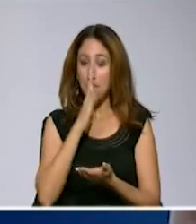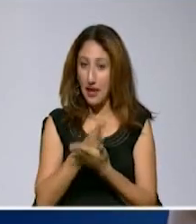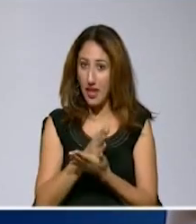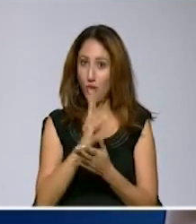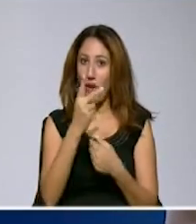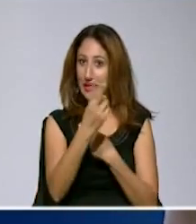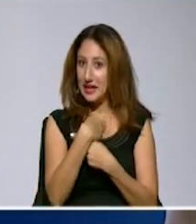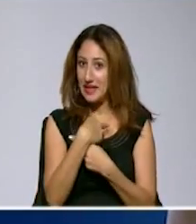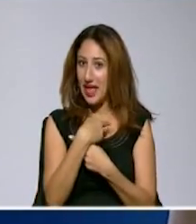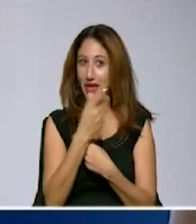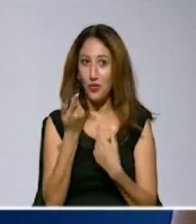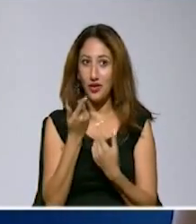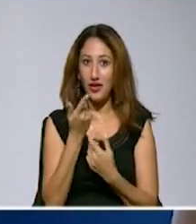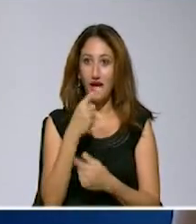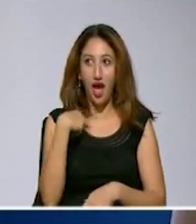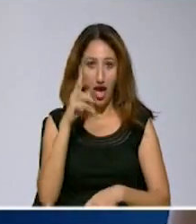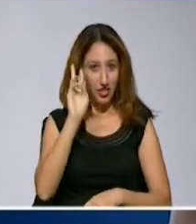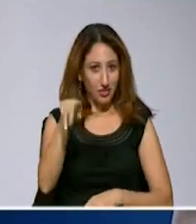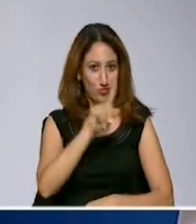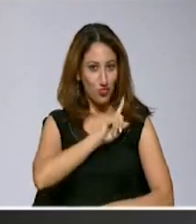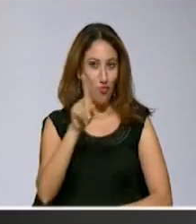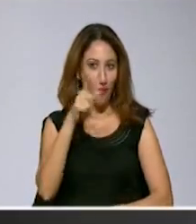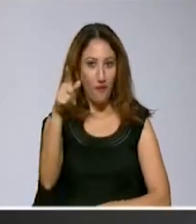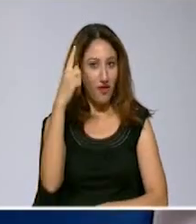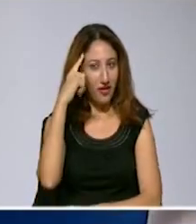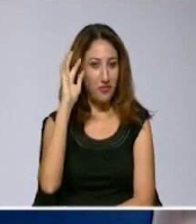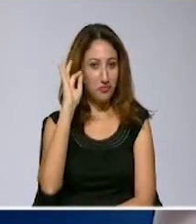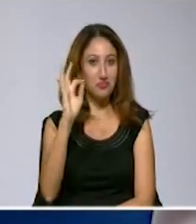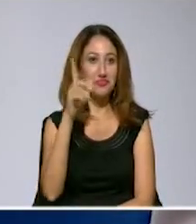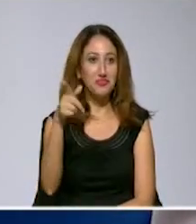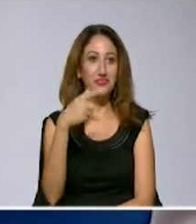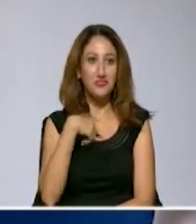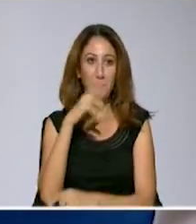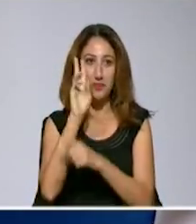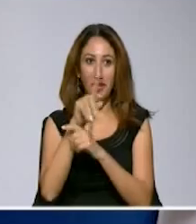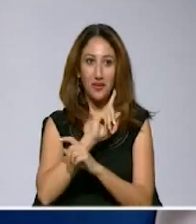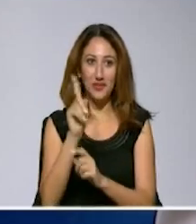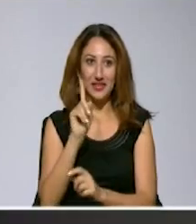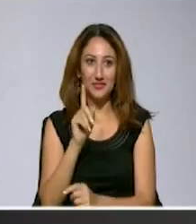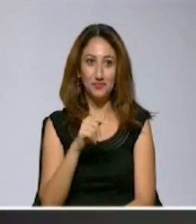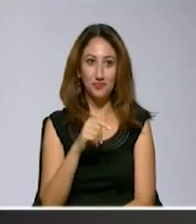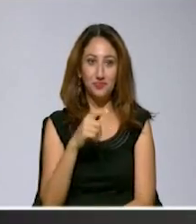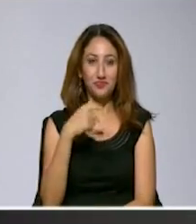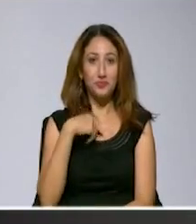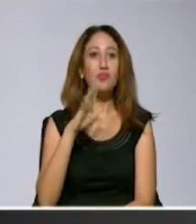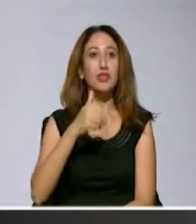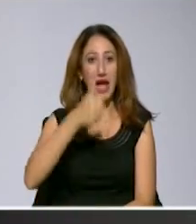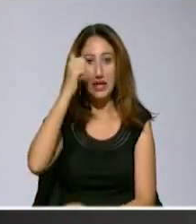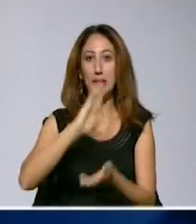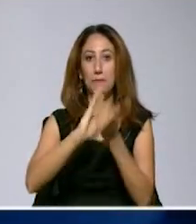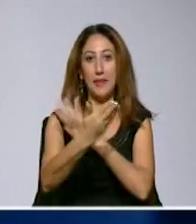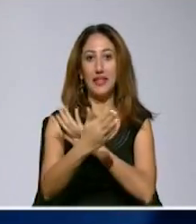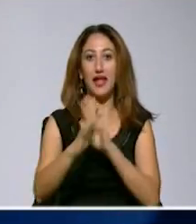بالظبط. انت حد ممكن يضحك عليك بذمتك؟ لا اكيد لا. انا نفسي اعمل انترفيو معايا على فكره، ومش مديني فرصه. وانا كمان نفسي هقعدك وهجيب